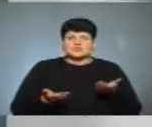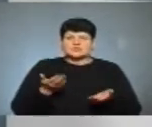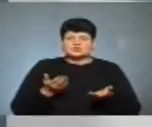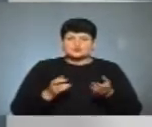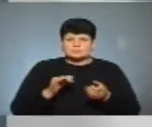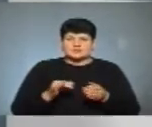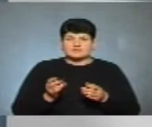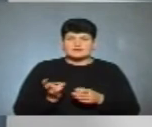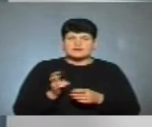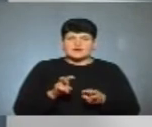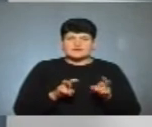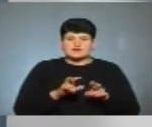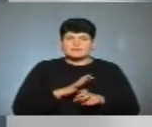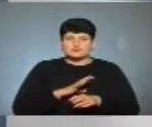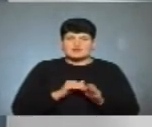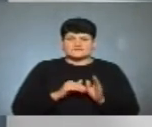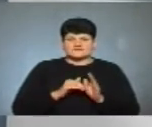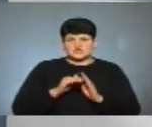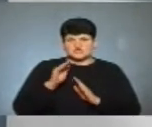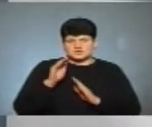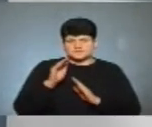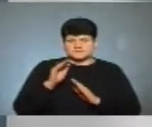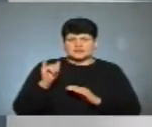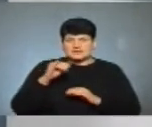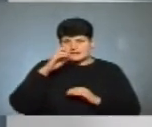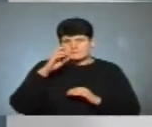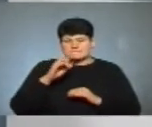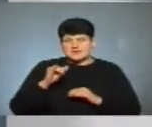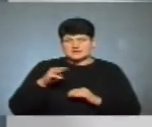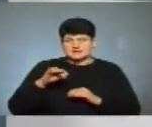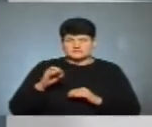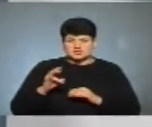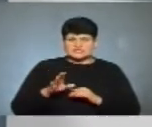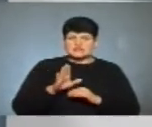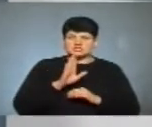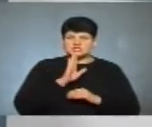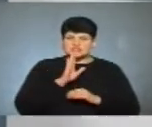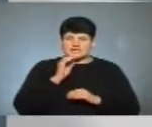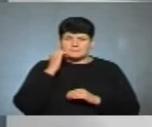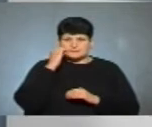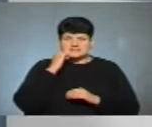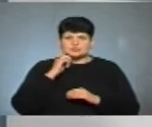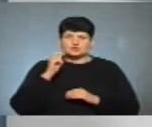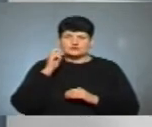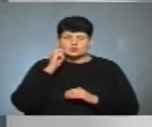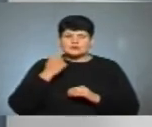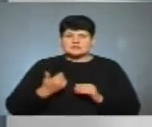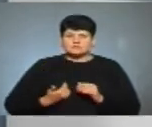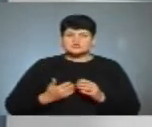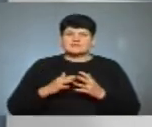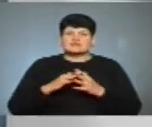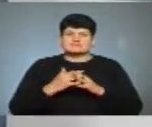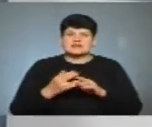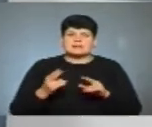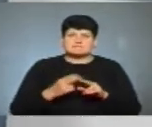явка була вища. І «Батьківщина» – жінка пенсійного віку, яка проживає в селі